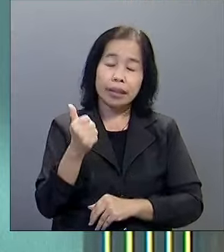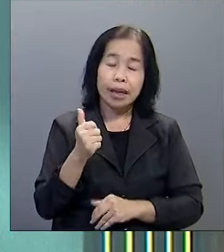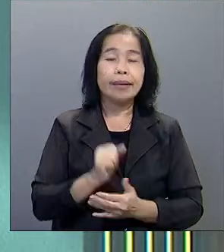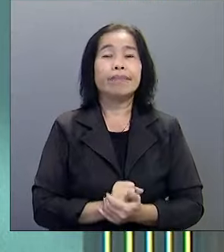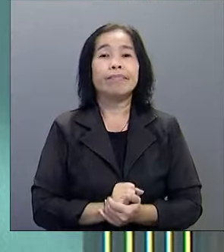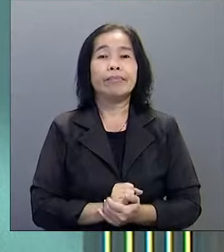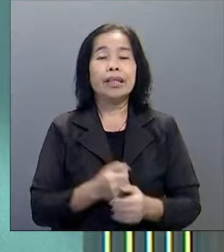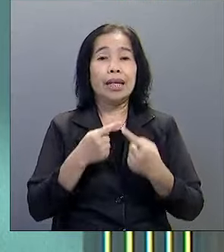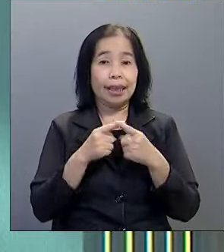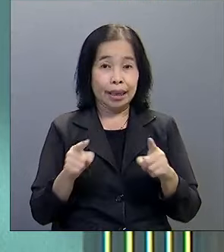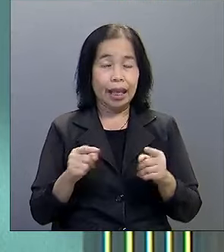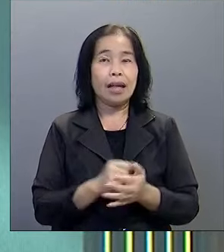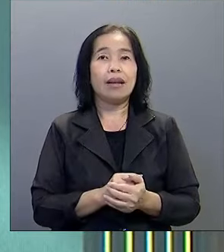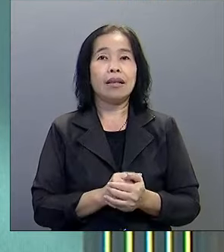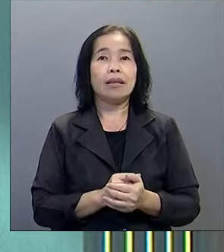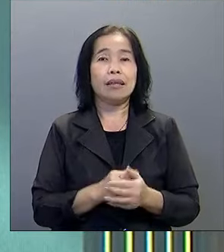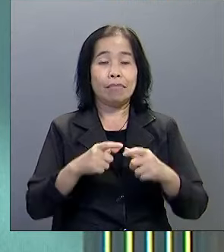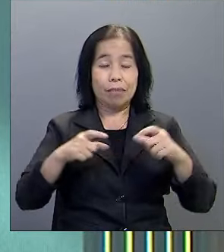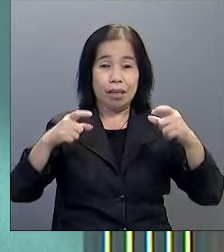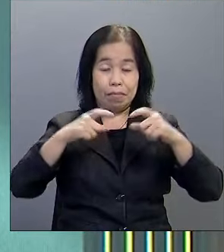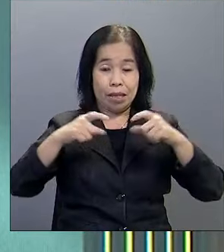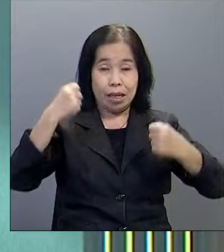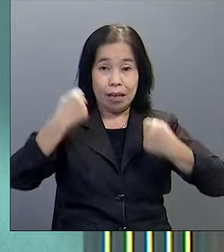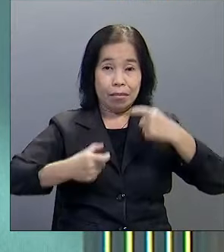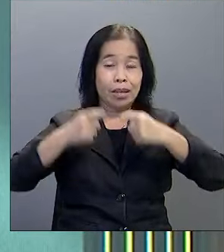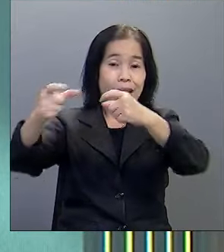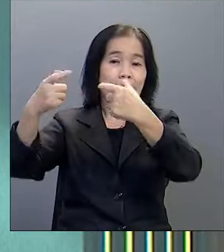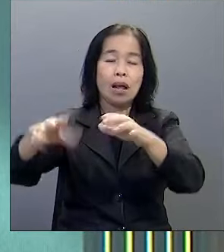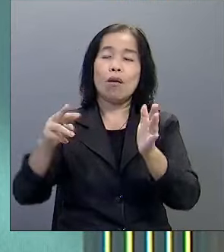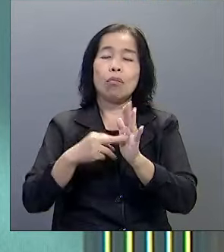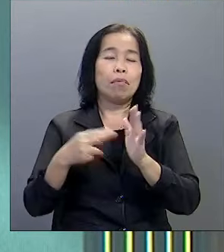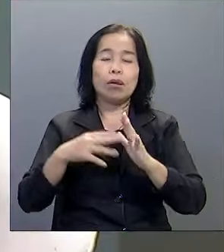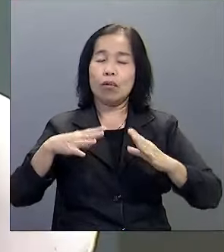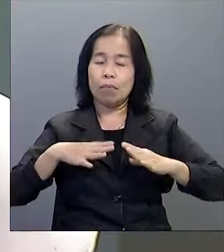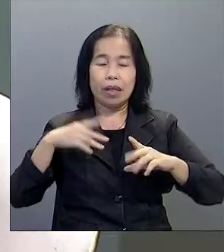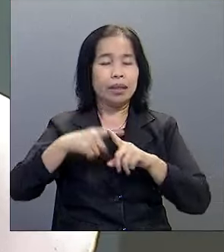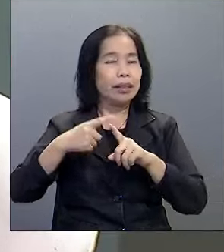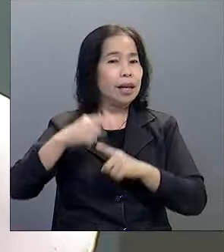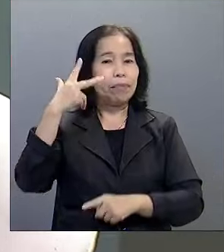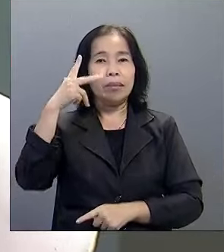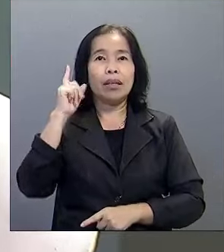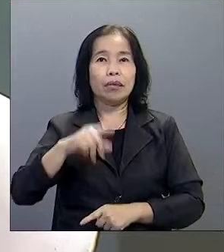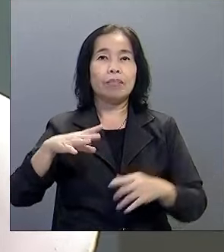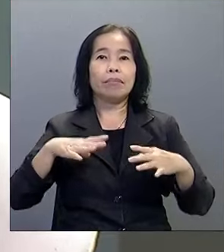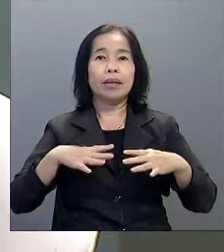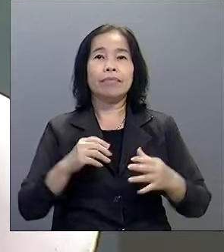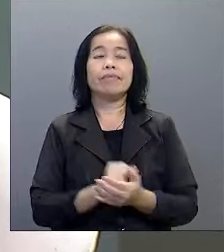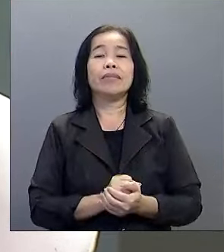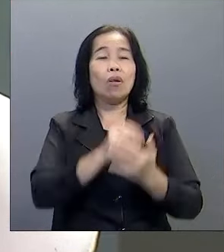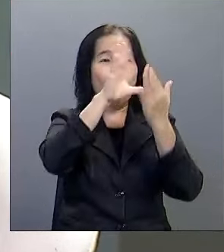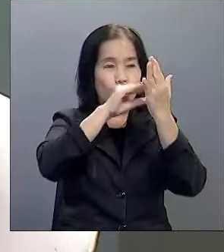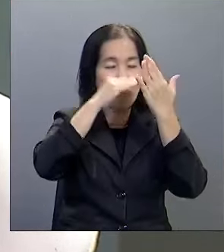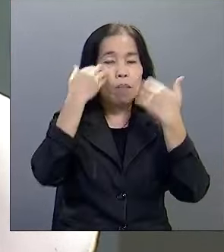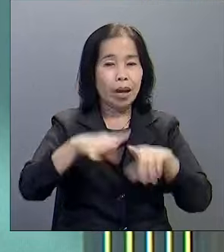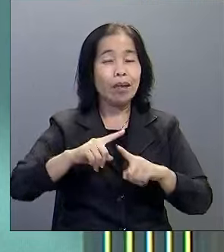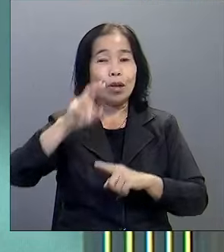่ช่วงทถกพกใบนุญญา ช่วนั้ยไกตองโดนพักตามสำหับต่ให้จะไปอบรมอะไรได้ๆ ไม่สามารถ ทอยากรคะแนนให้ได